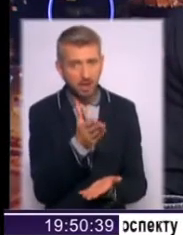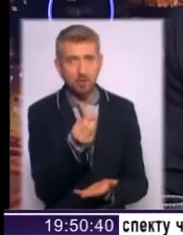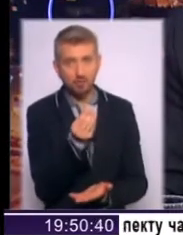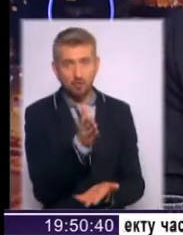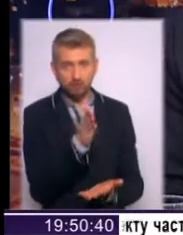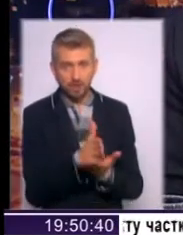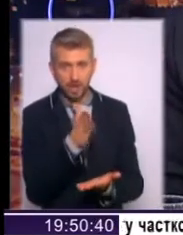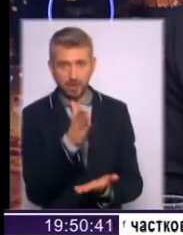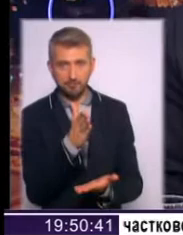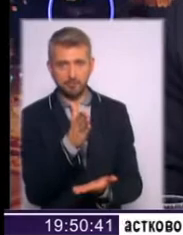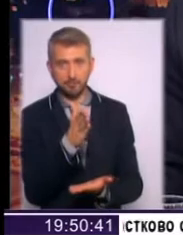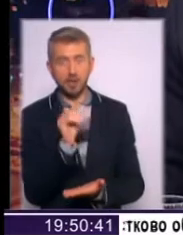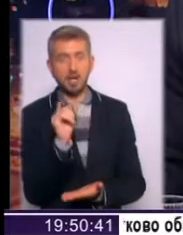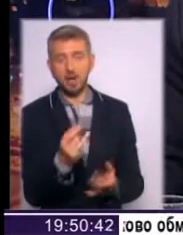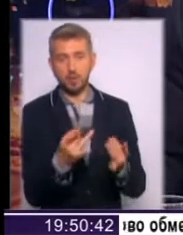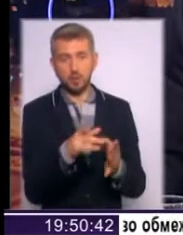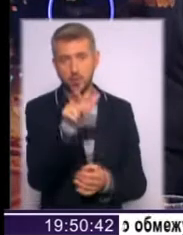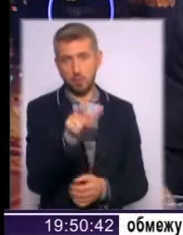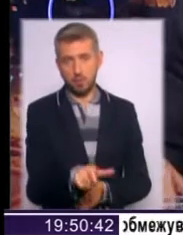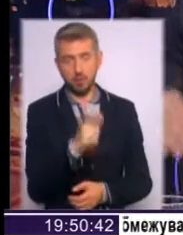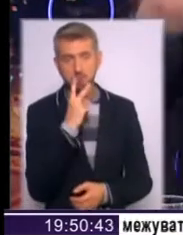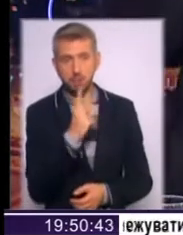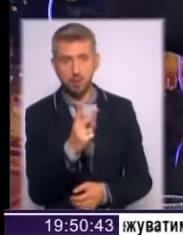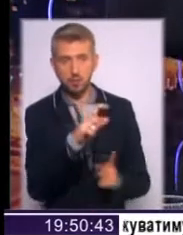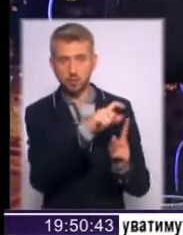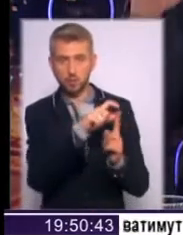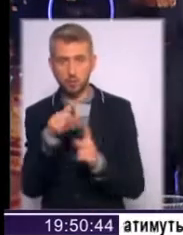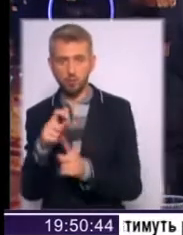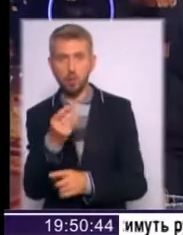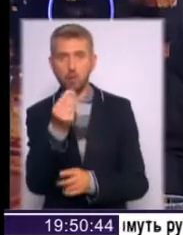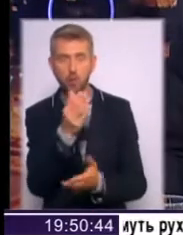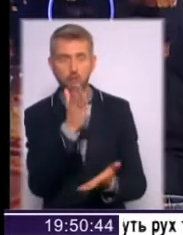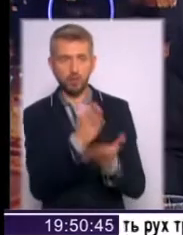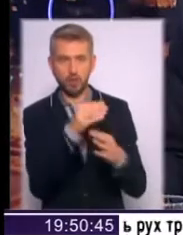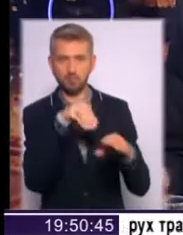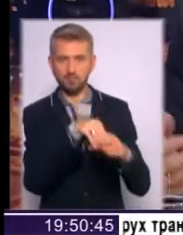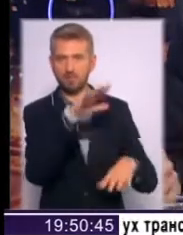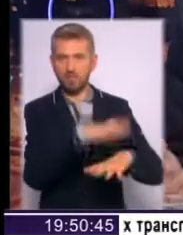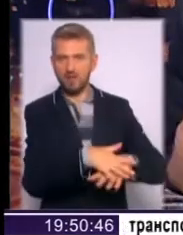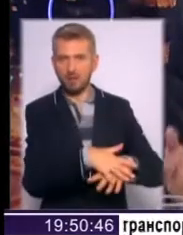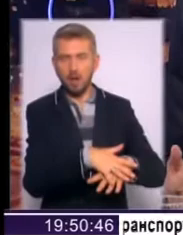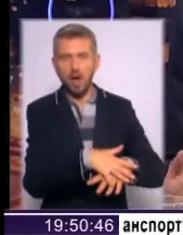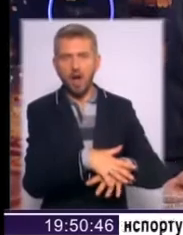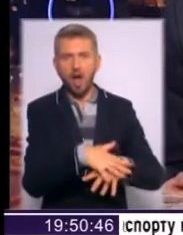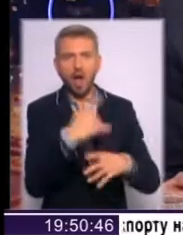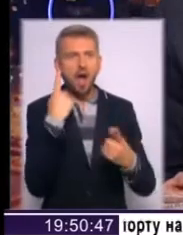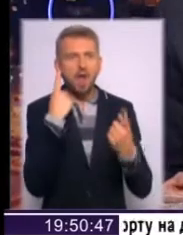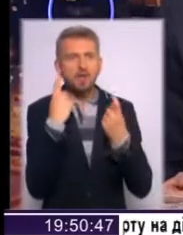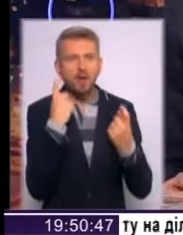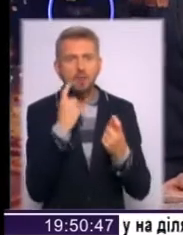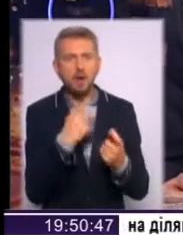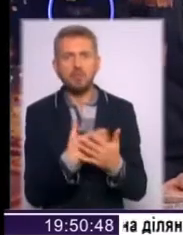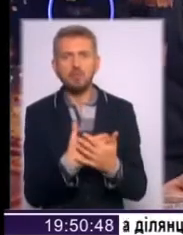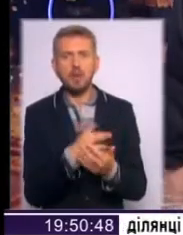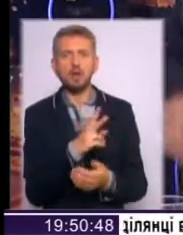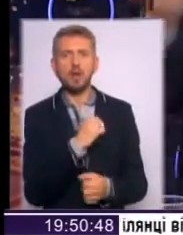кошти є. І пересічний громадян бачить строчку. Кошти лежать на депозитах. Так. А немає інформації, що, наприклад, тут як